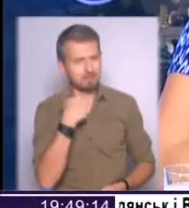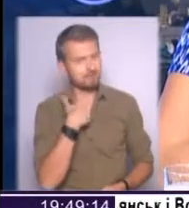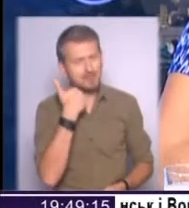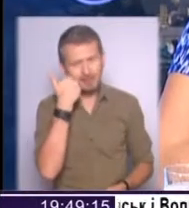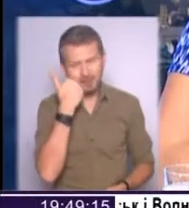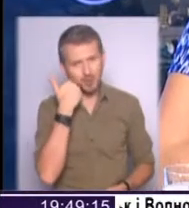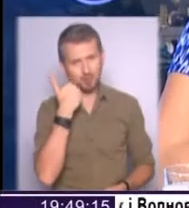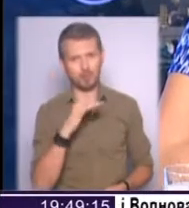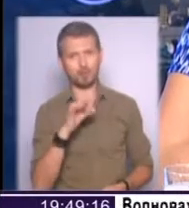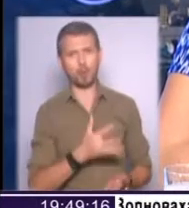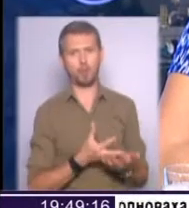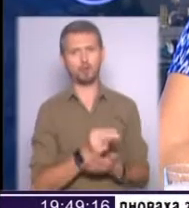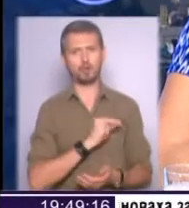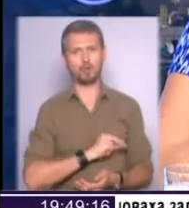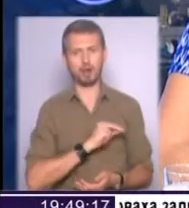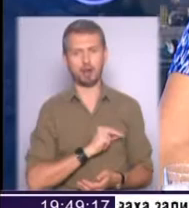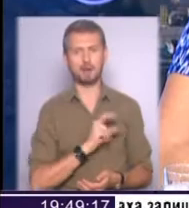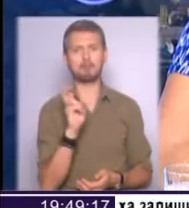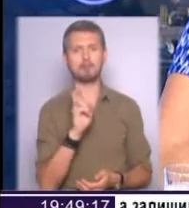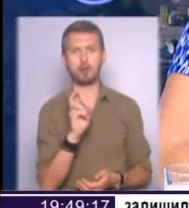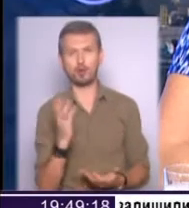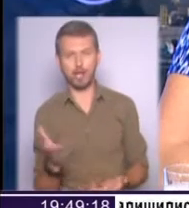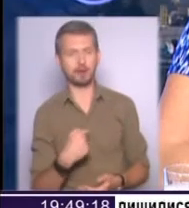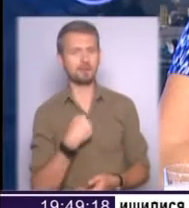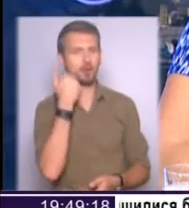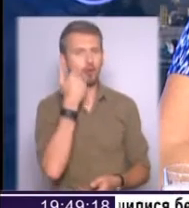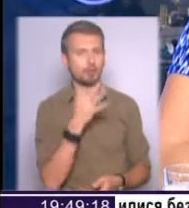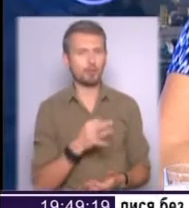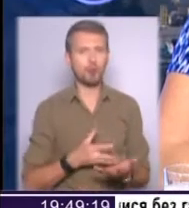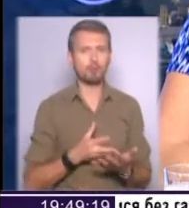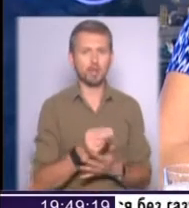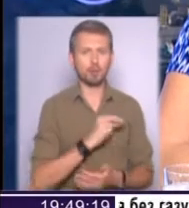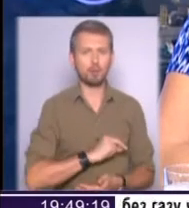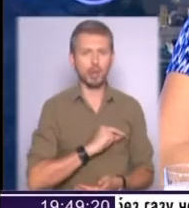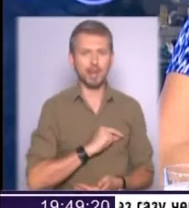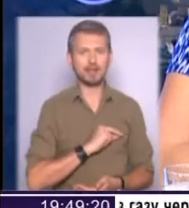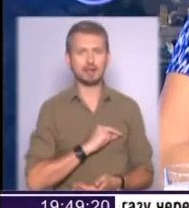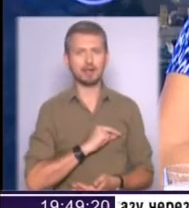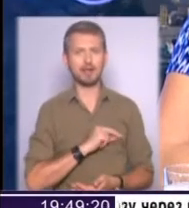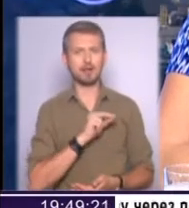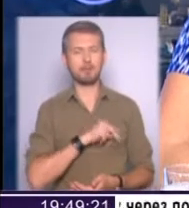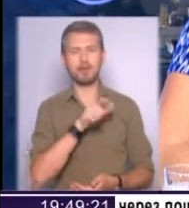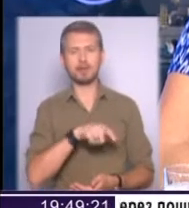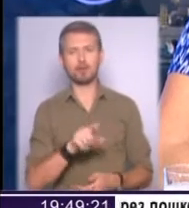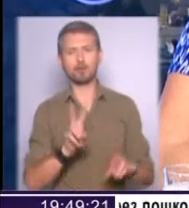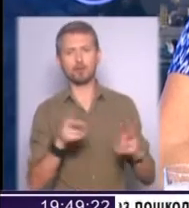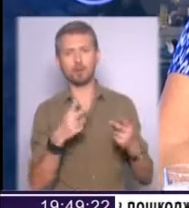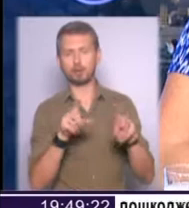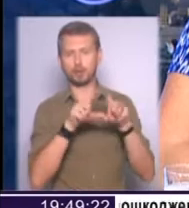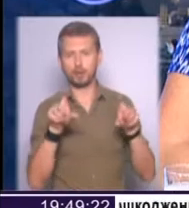Мені соромно про оплату праці бібліотекарів, мені соромно про оплату праці працівників клубних